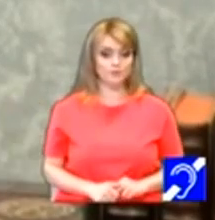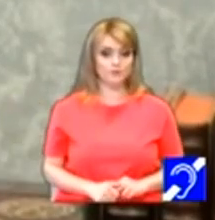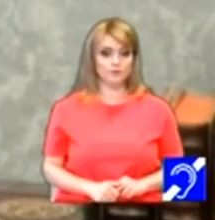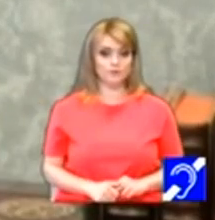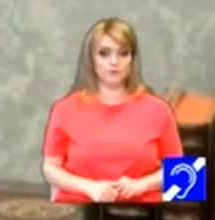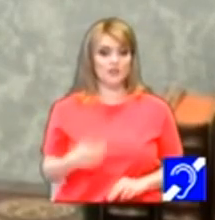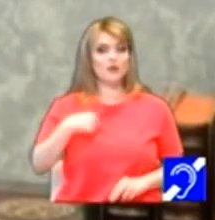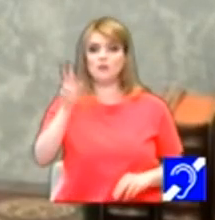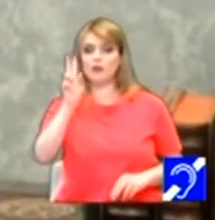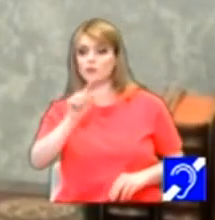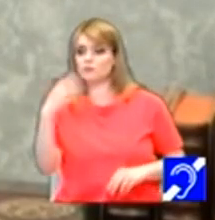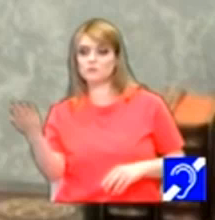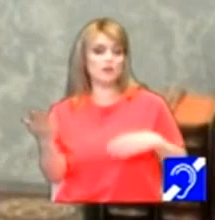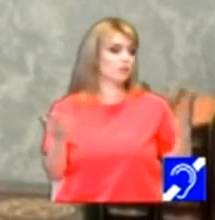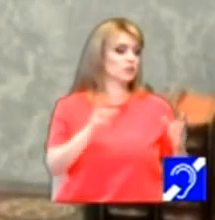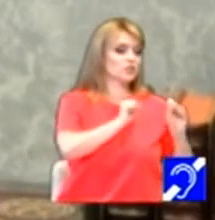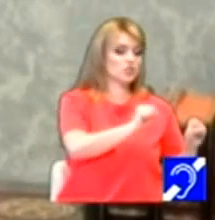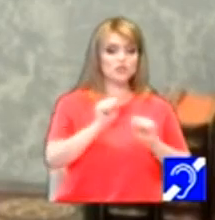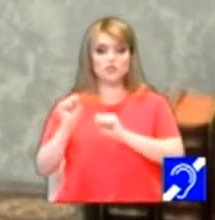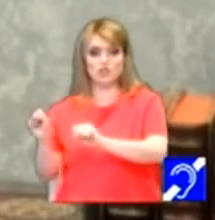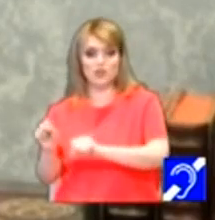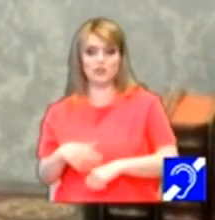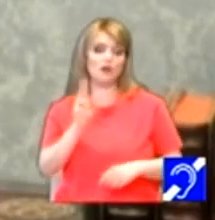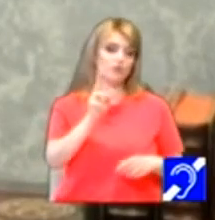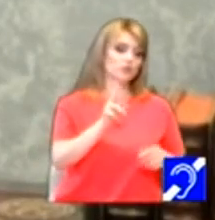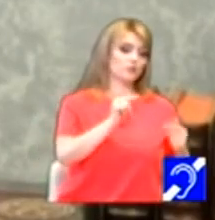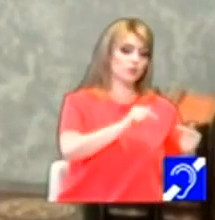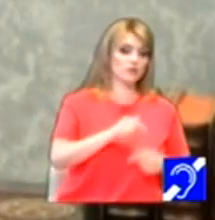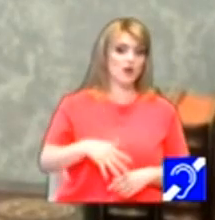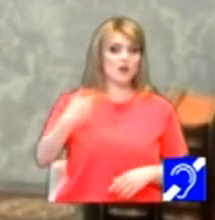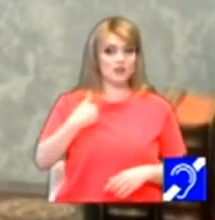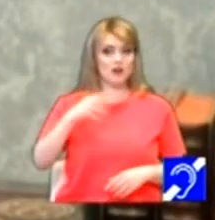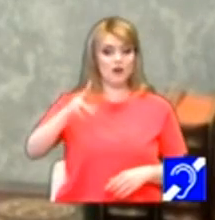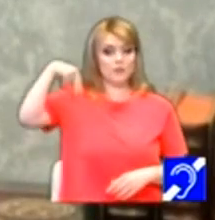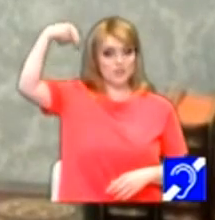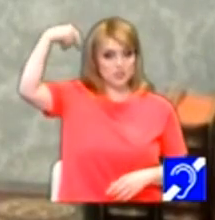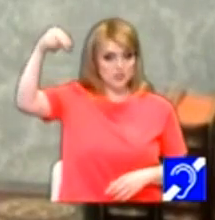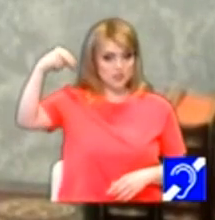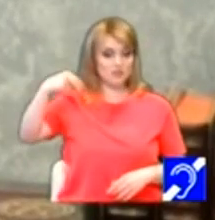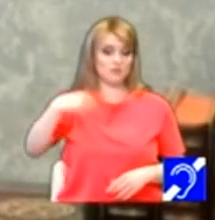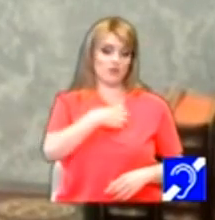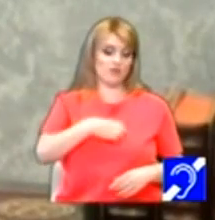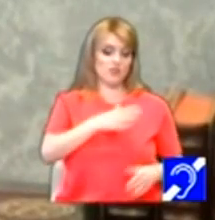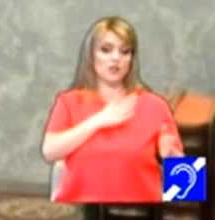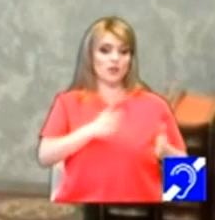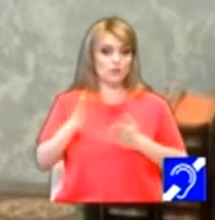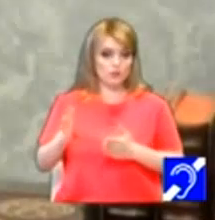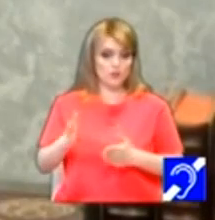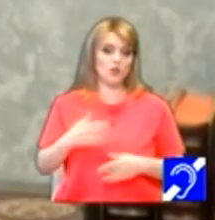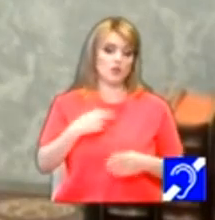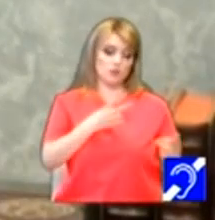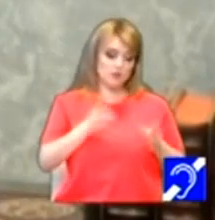Eu nu sunt de partea cuiva sau împotriva cuiva. Eu, în calitate de președinte al Republicii Moldova, sunt pentru ordine, pentru respectarea